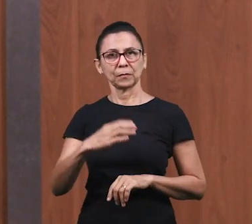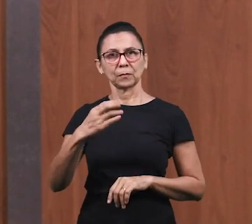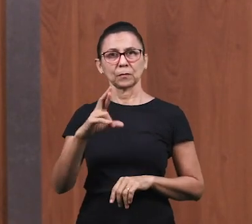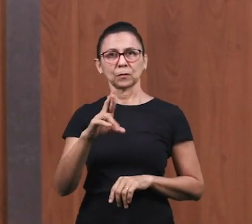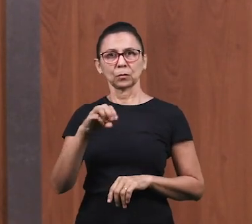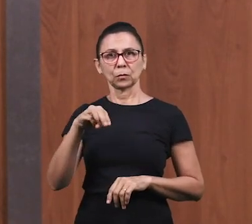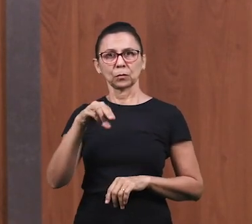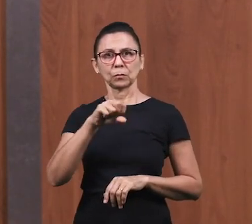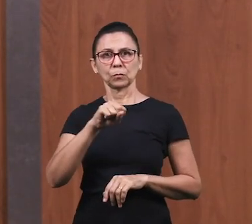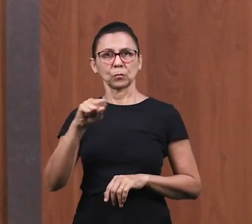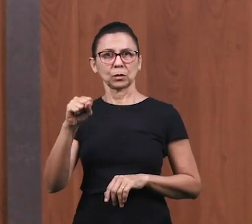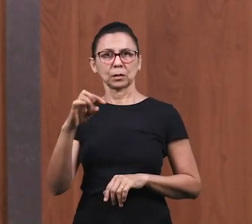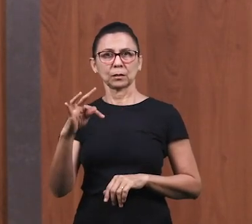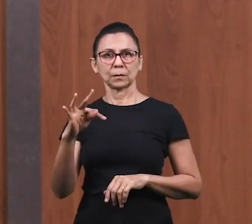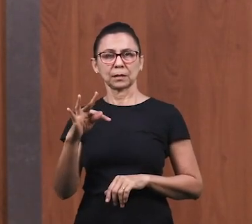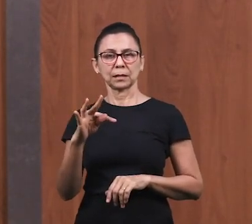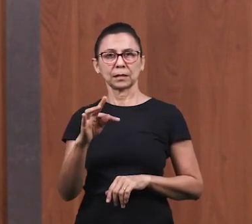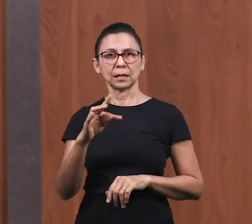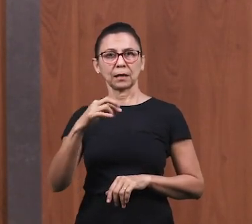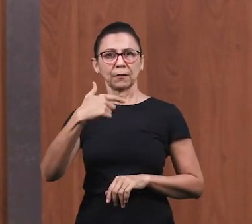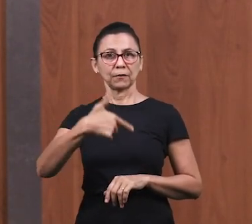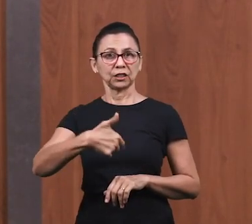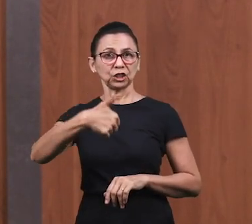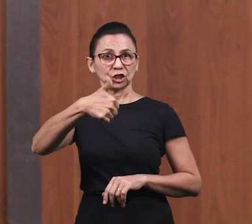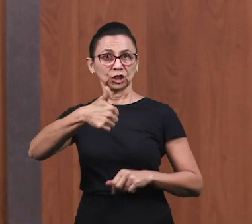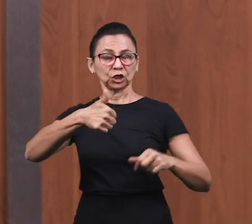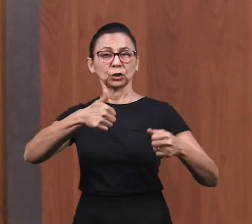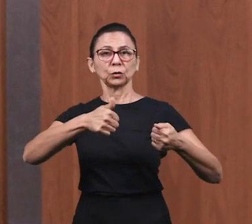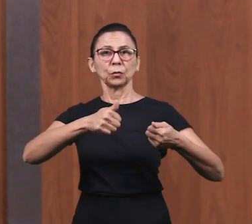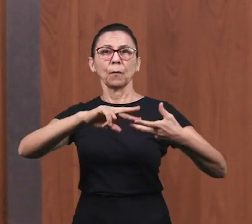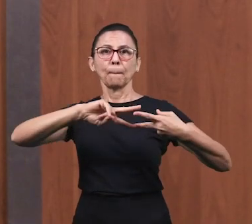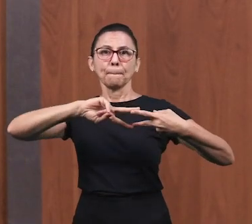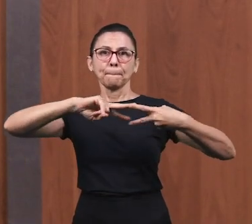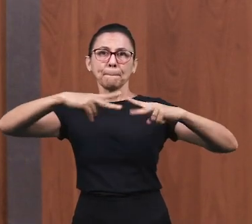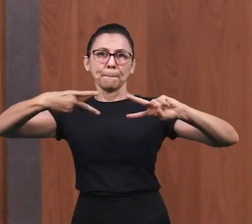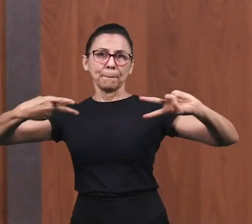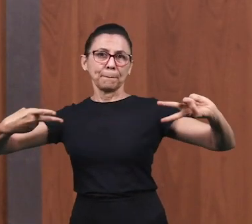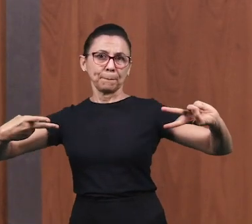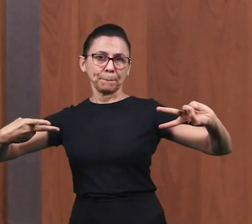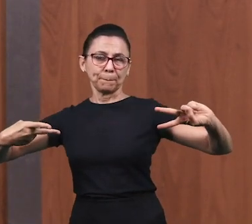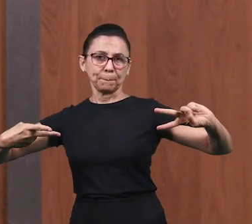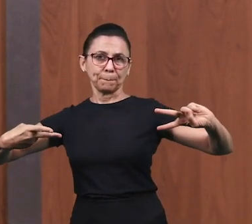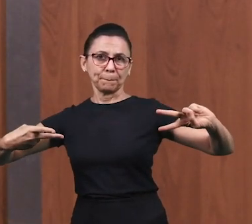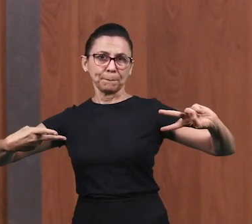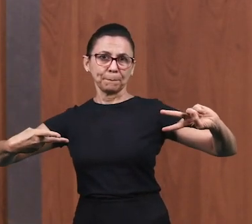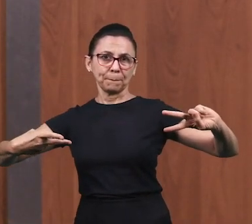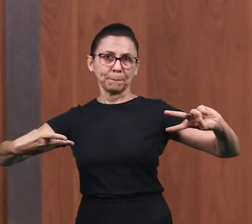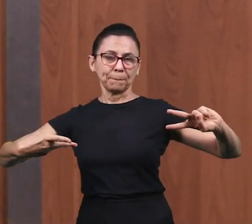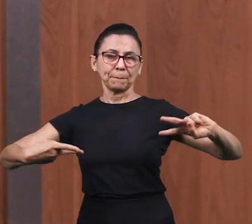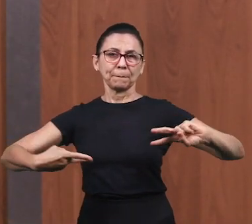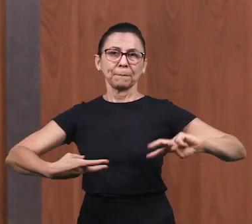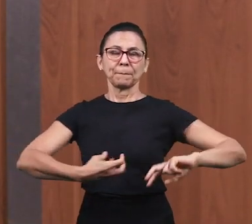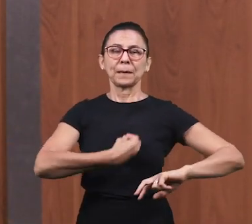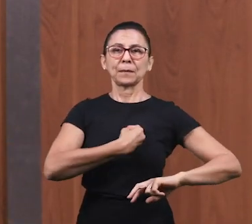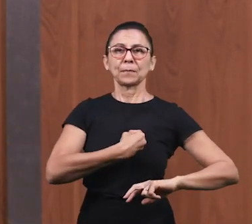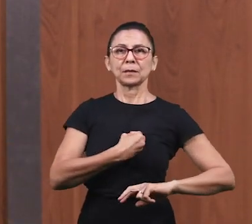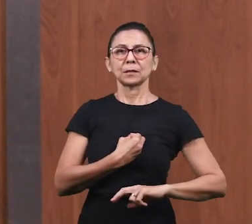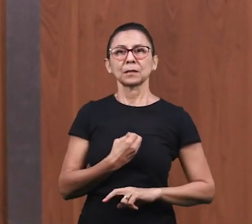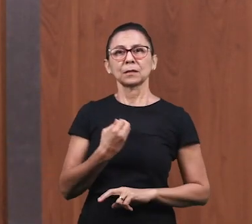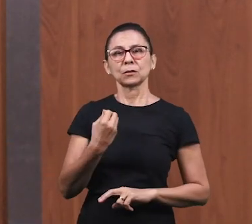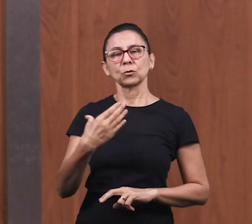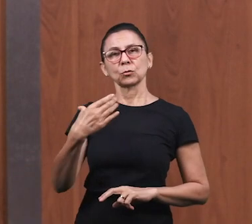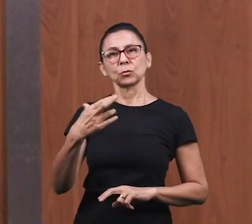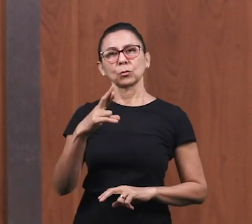ce syndrome donc, est dû au problème de la présence d'un